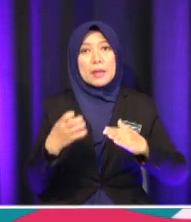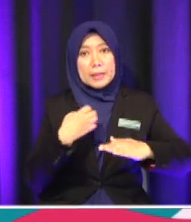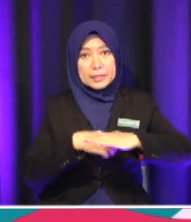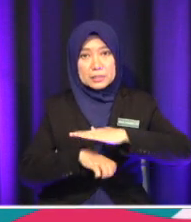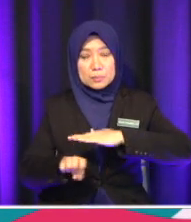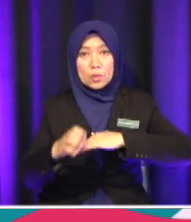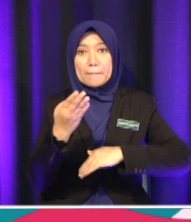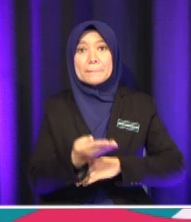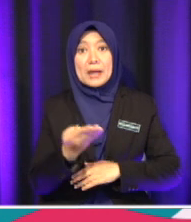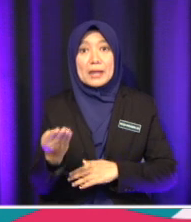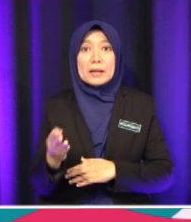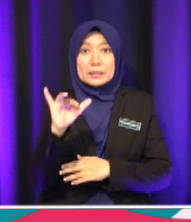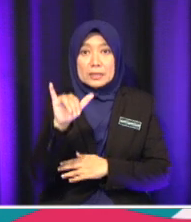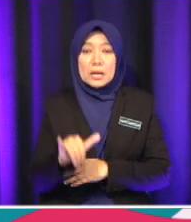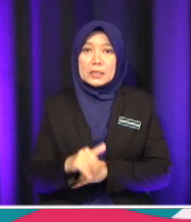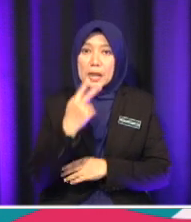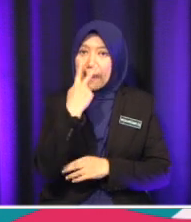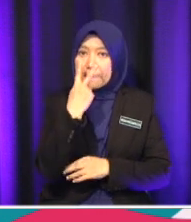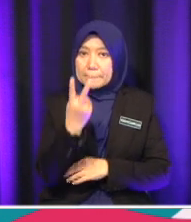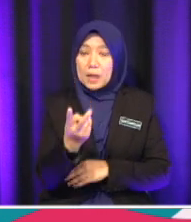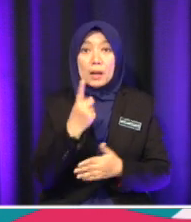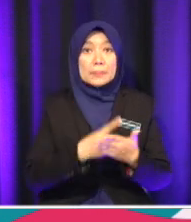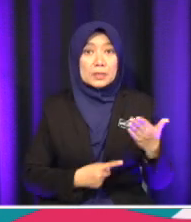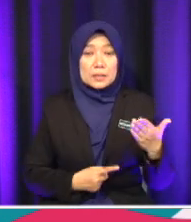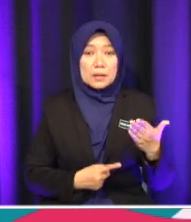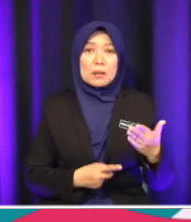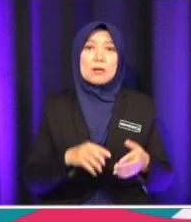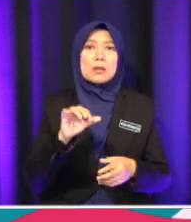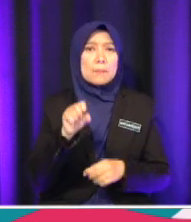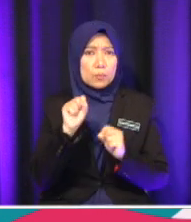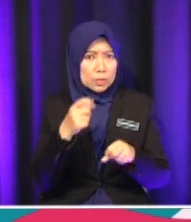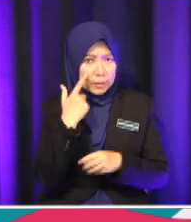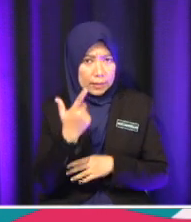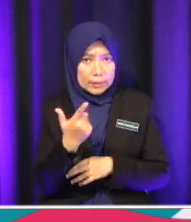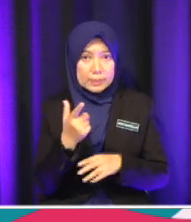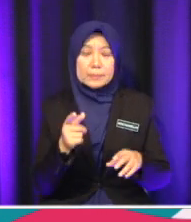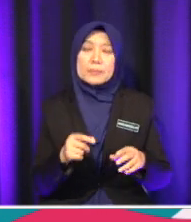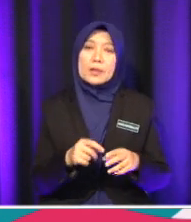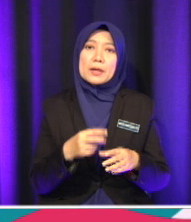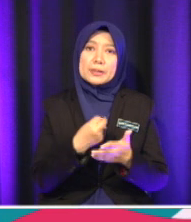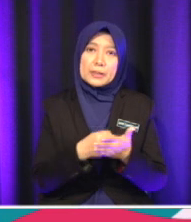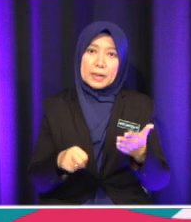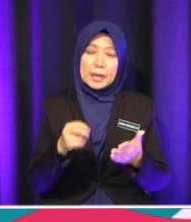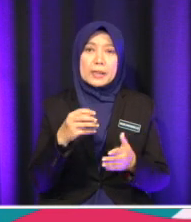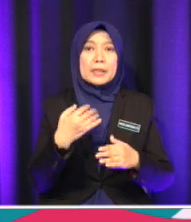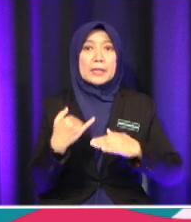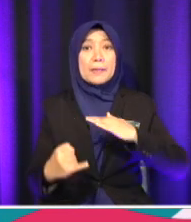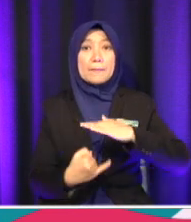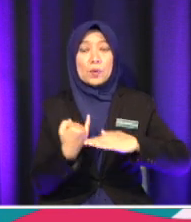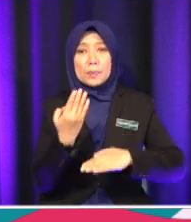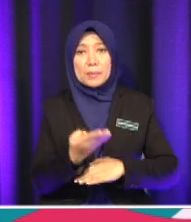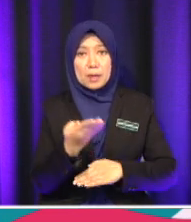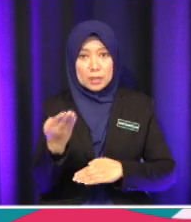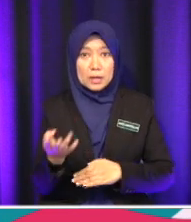barang nampak barang nampak Jadi maksudnya barang nyate dan nilai import barang nampak sebuah